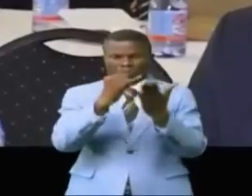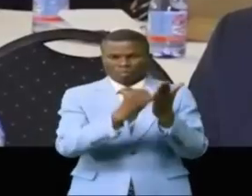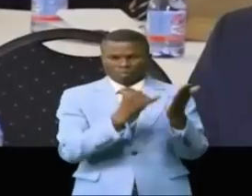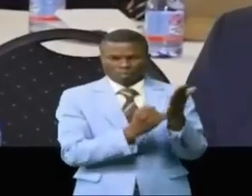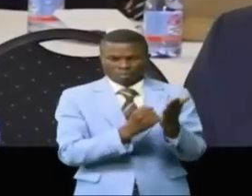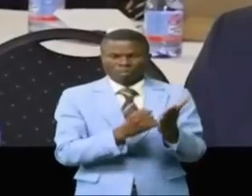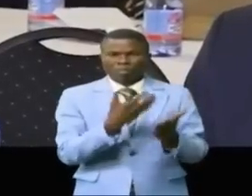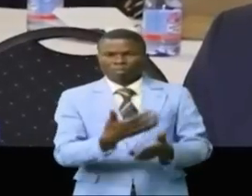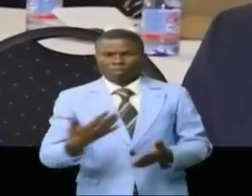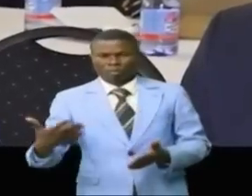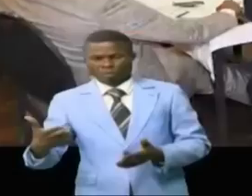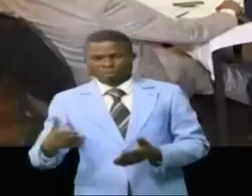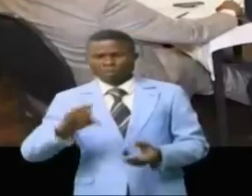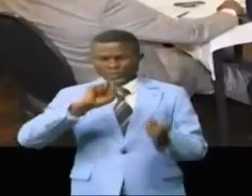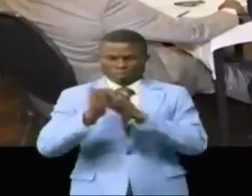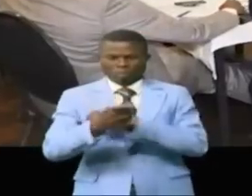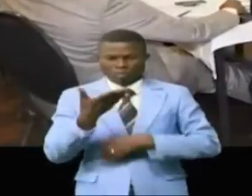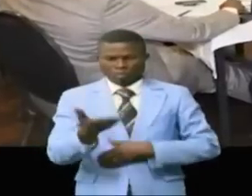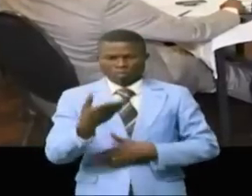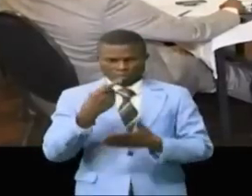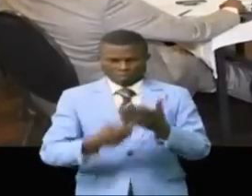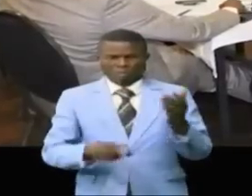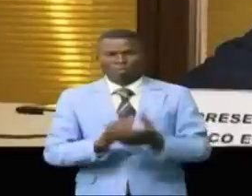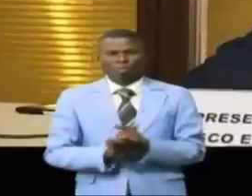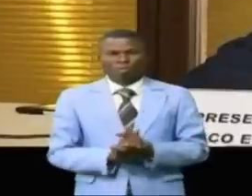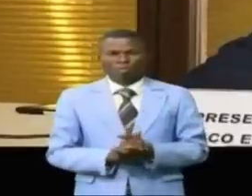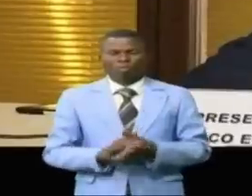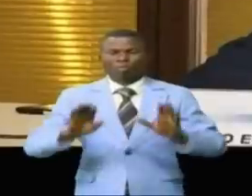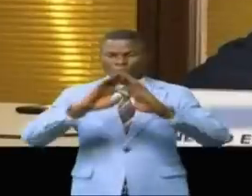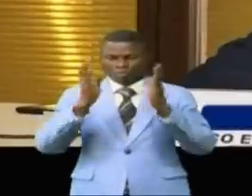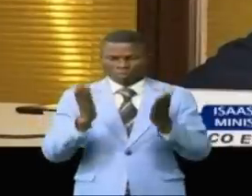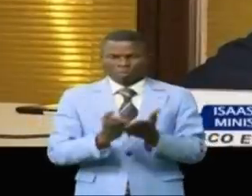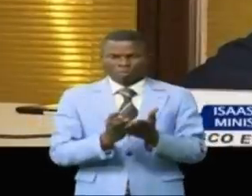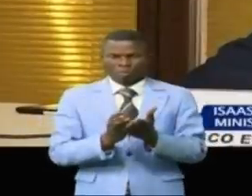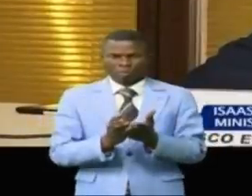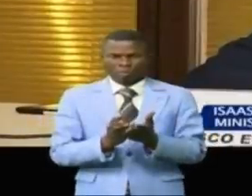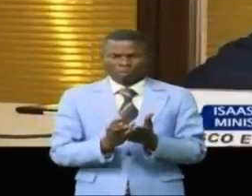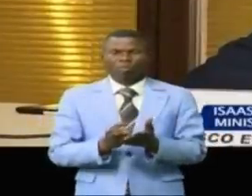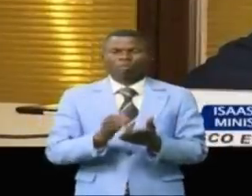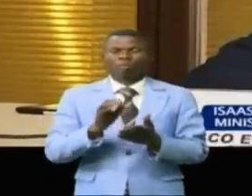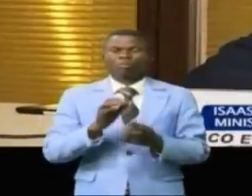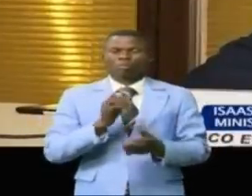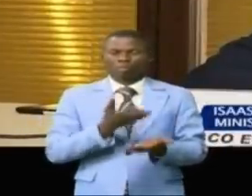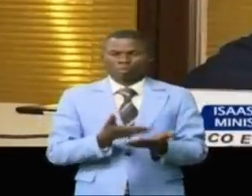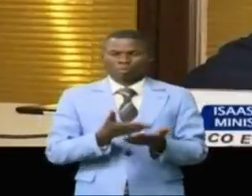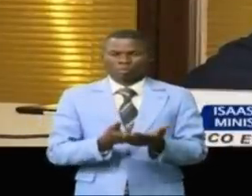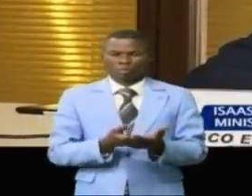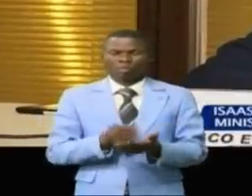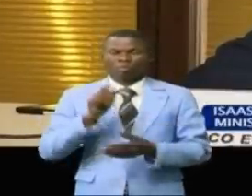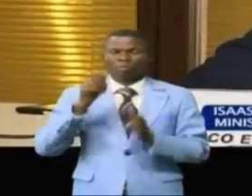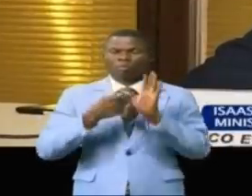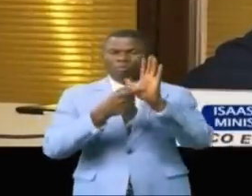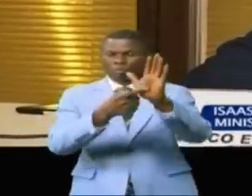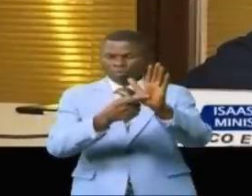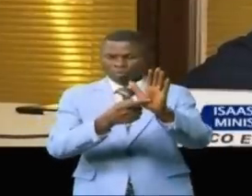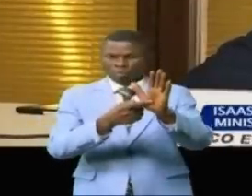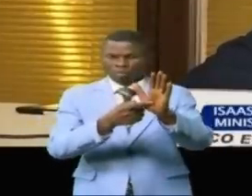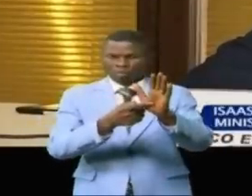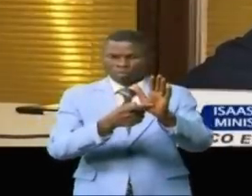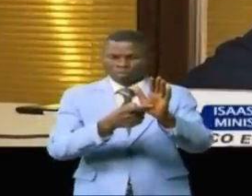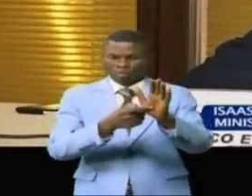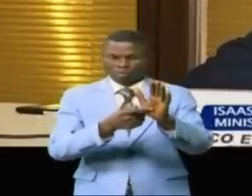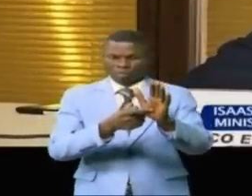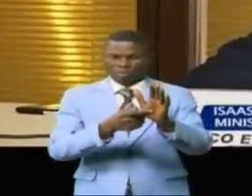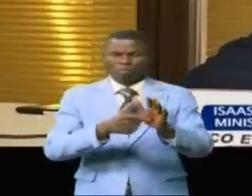les domaines à améliorer. Votre engagement personnel tout au long de ce processus témoigne de l'engagement